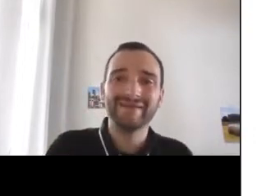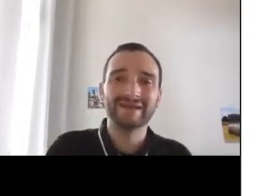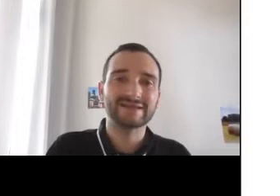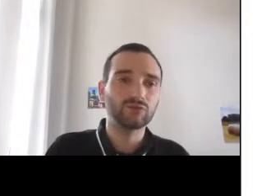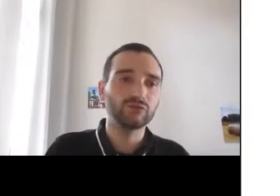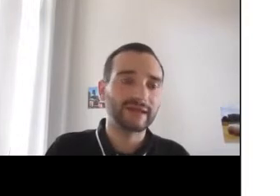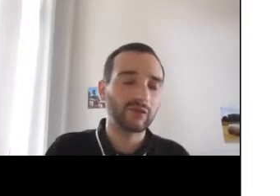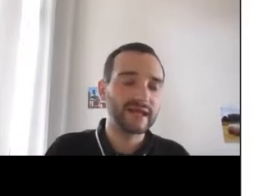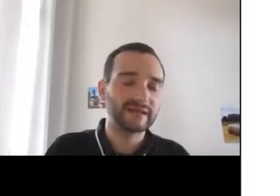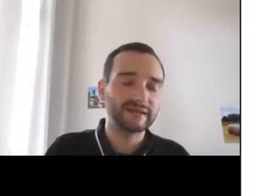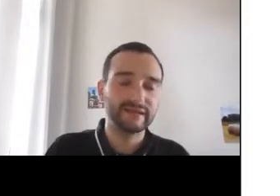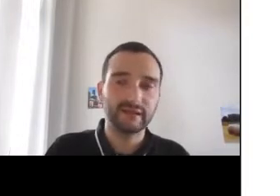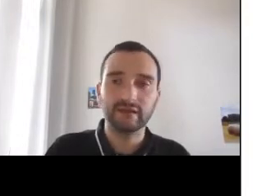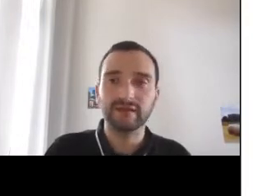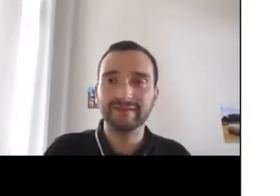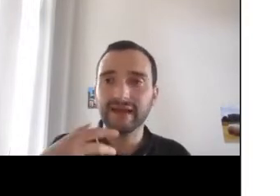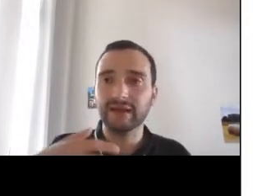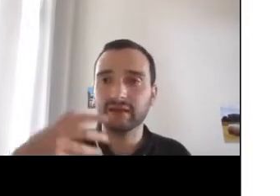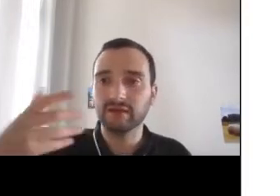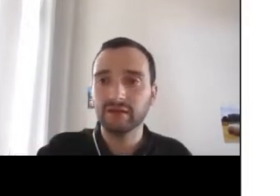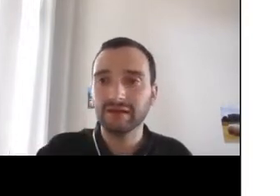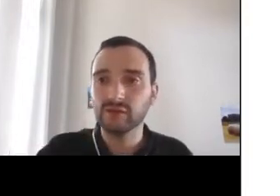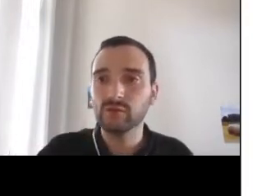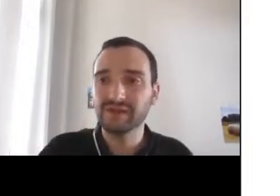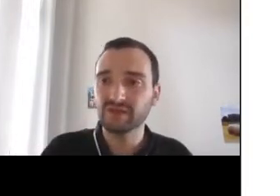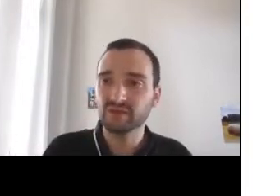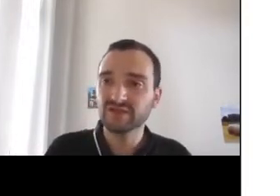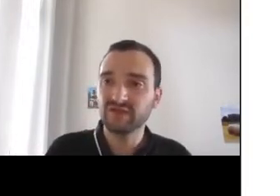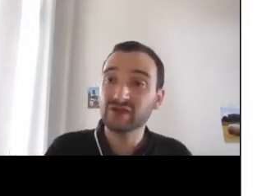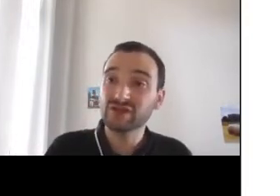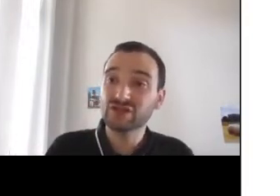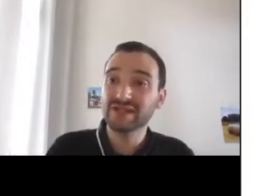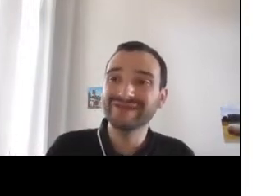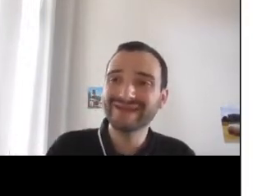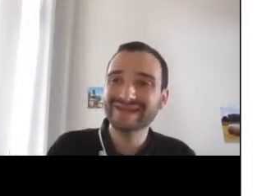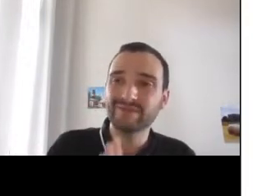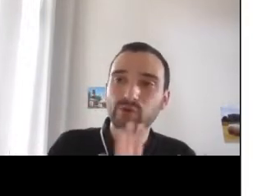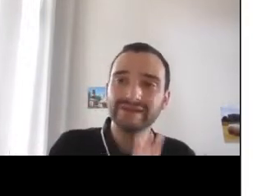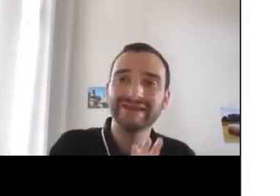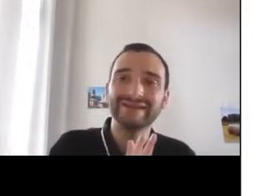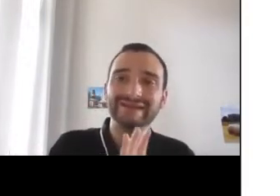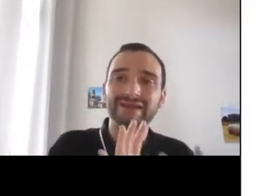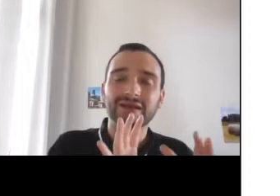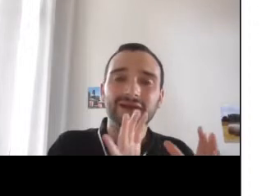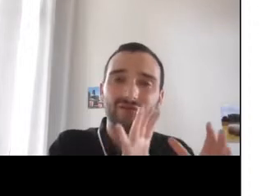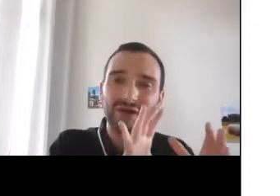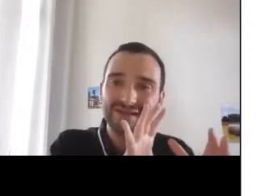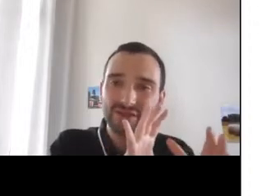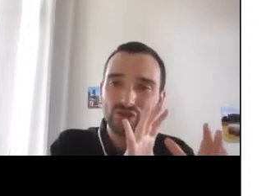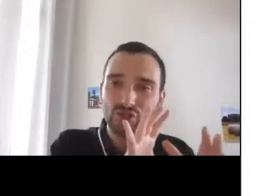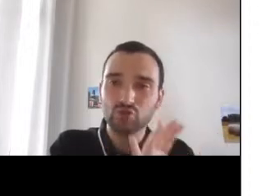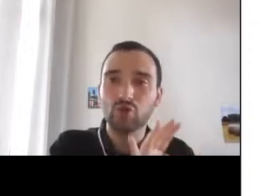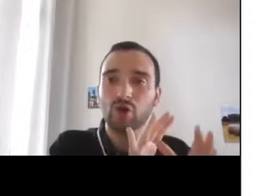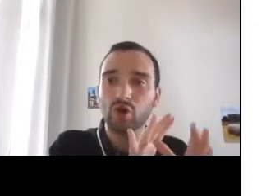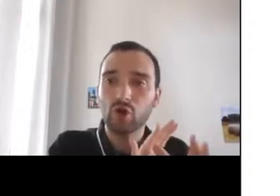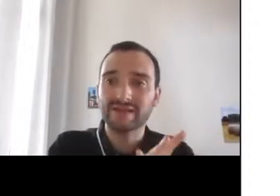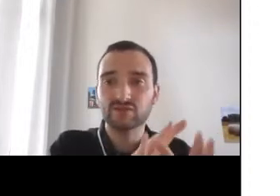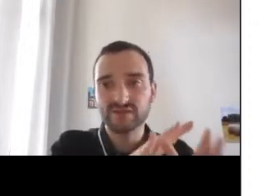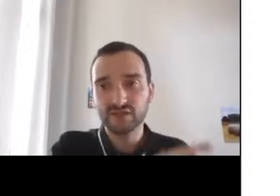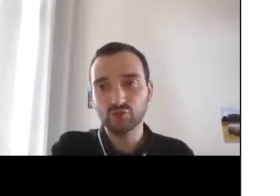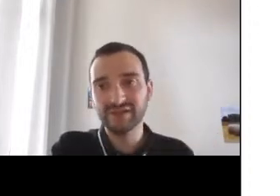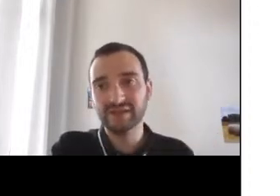ridurre danni alla salute causati da'inquinamento atmosferico necessario indirizzare le politiche in focalizzandoci su